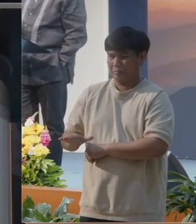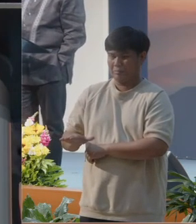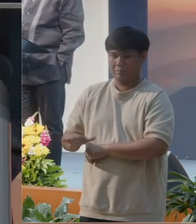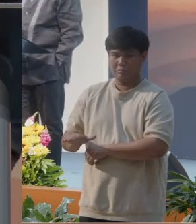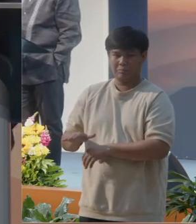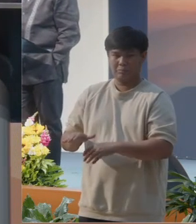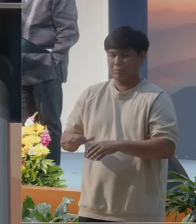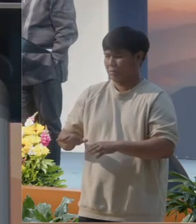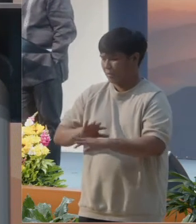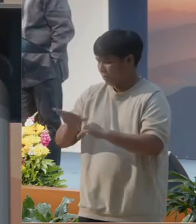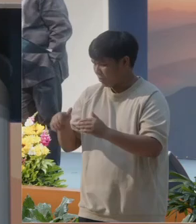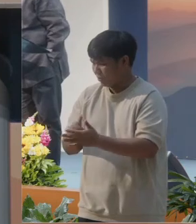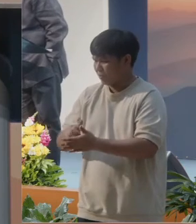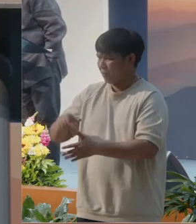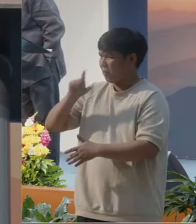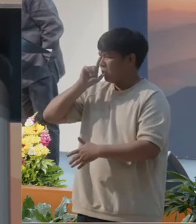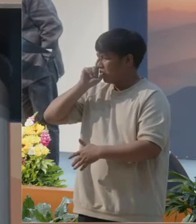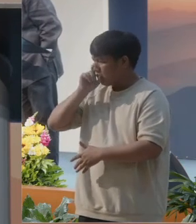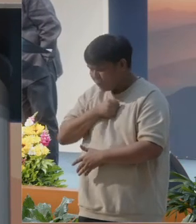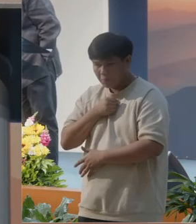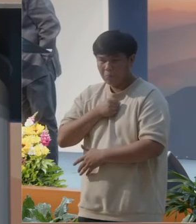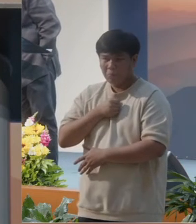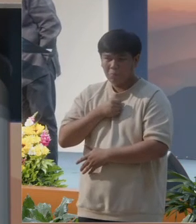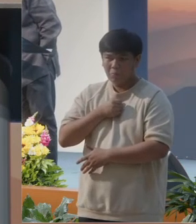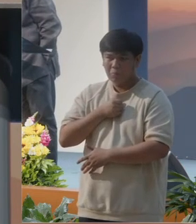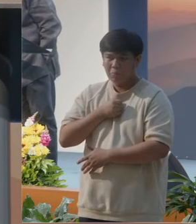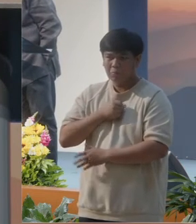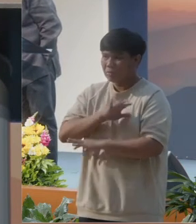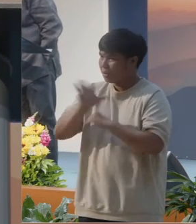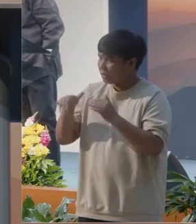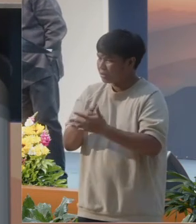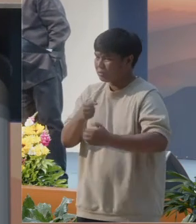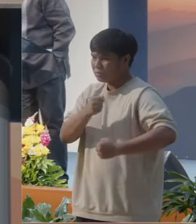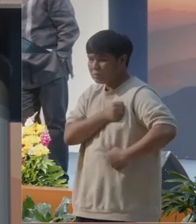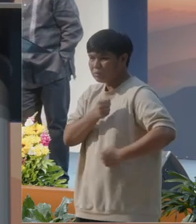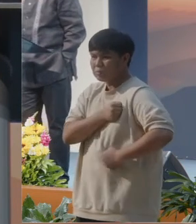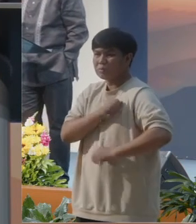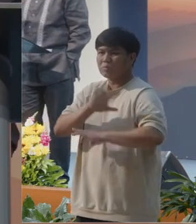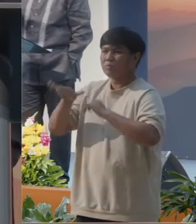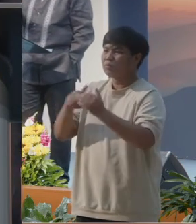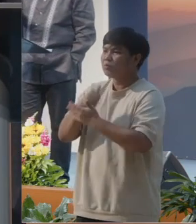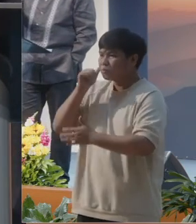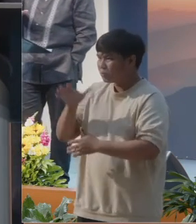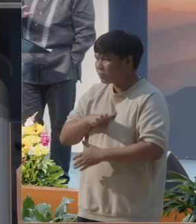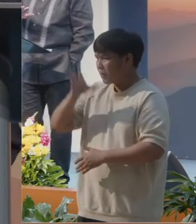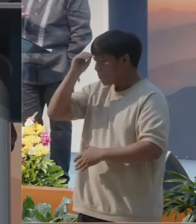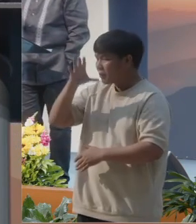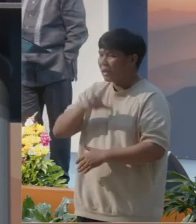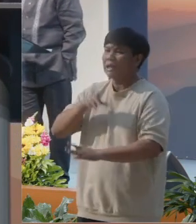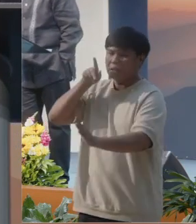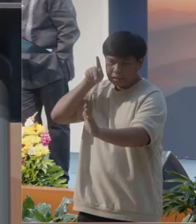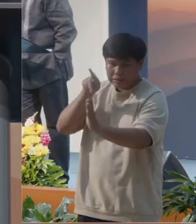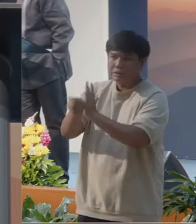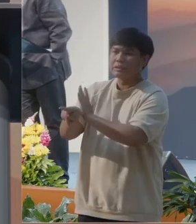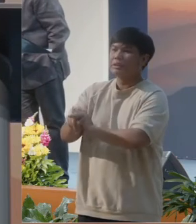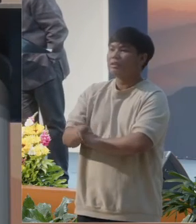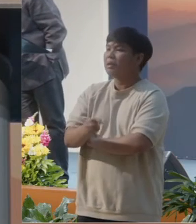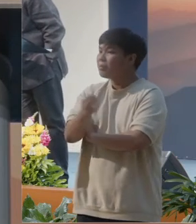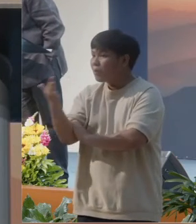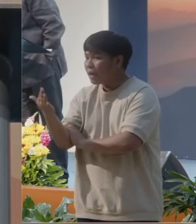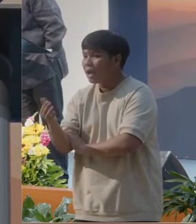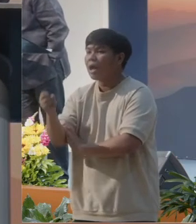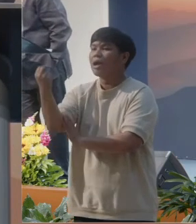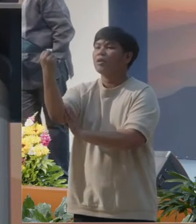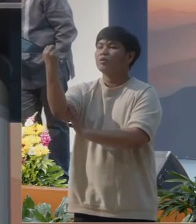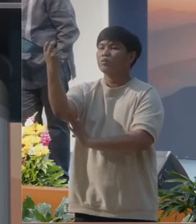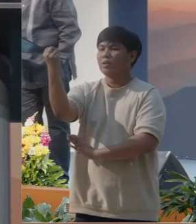loob, kung hindi yung mga nagsitakbo sa labas. At pagdating, sabi nila, ilan ang namatay?